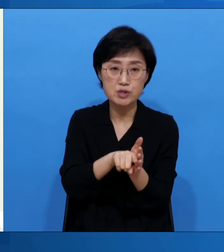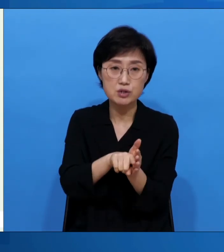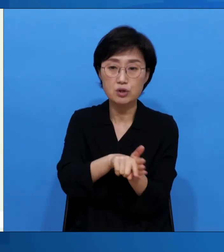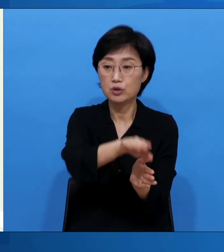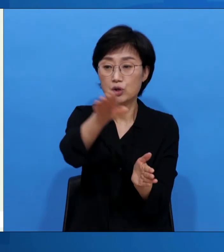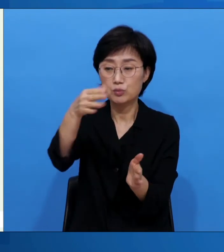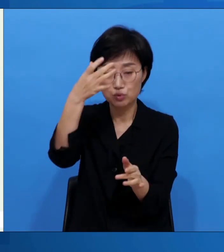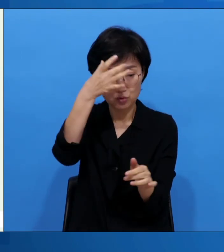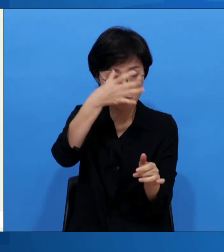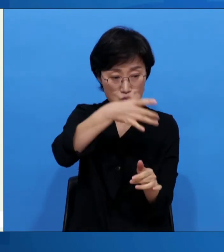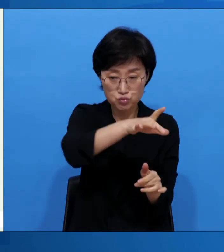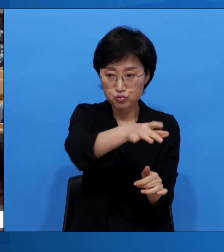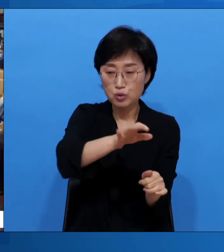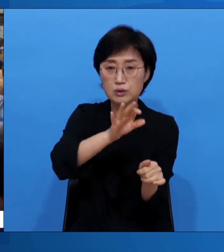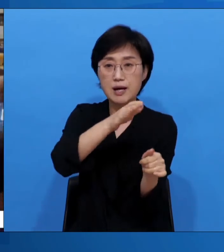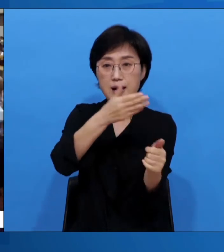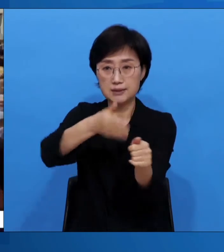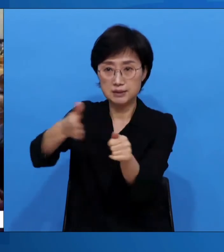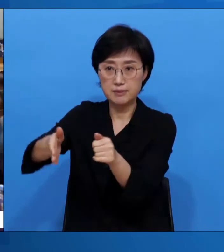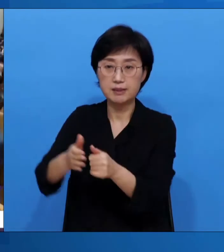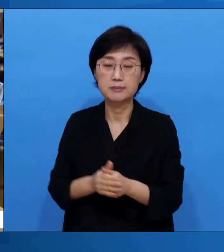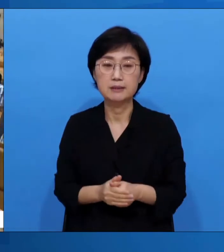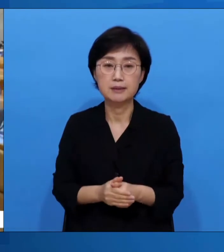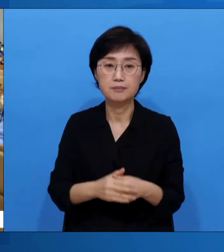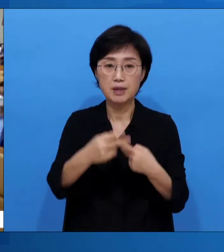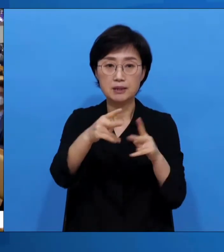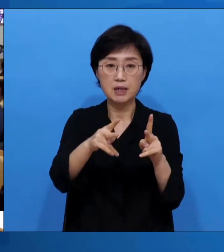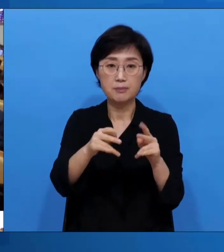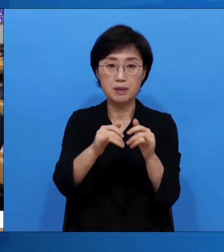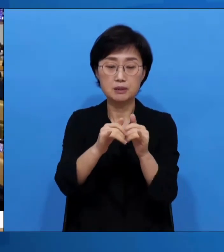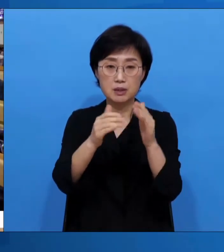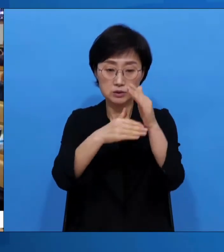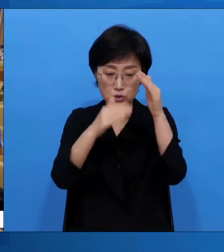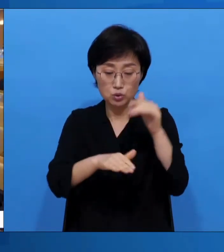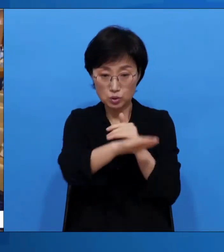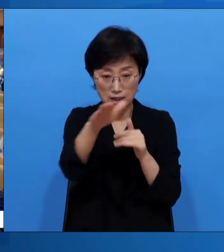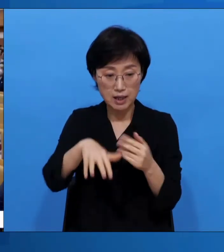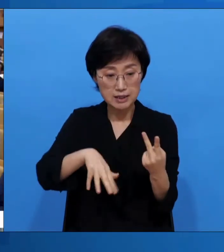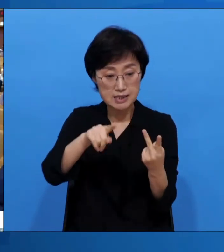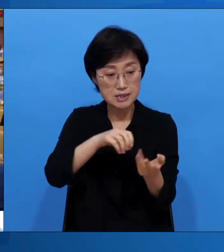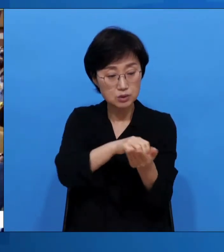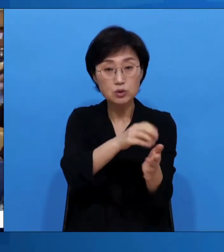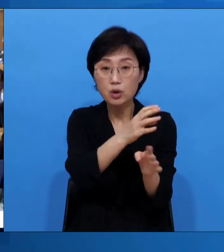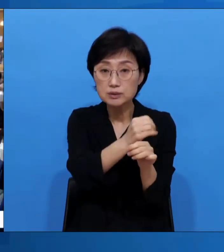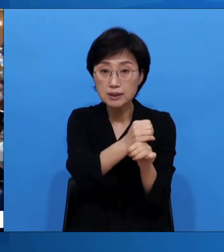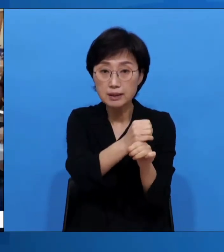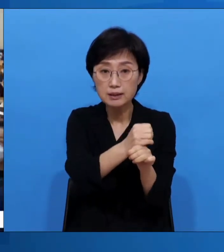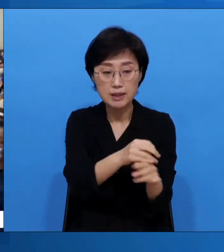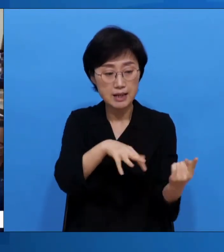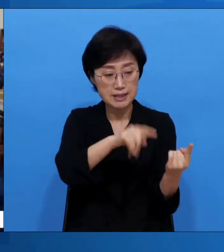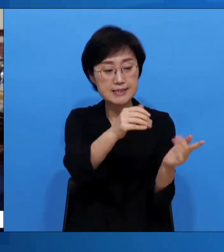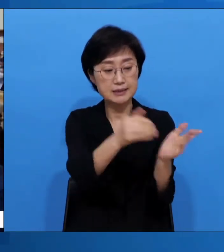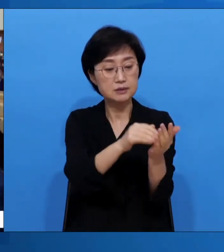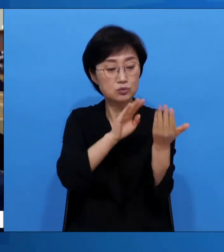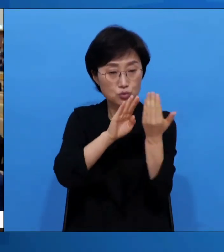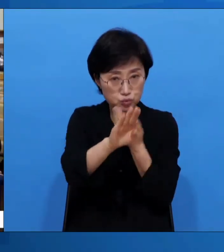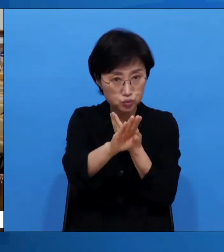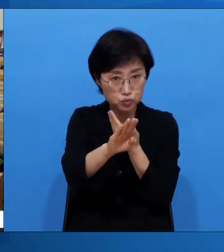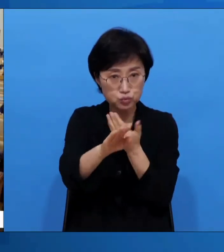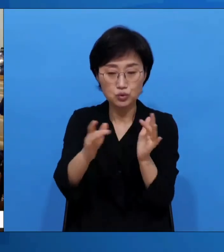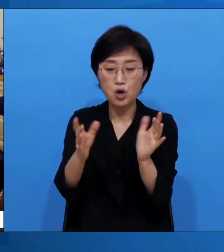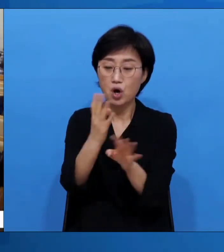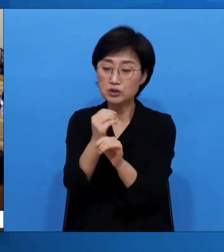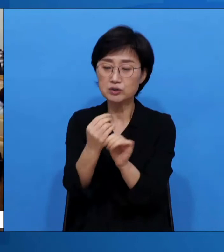필요한 상황입니다. 다락방 전 가족을 대상으로 하는 2차 등록 일정은 1차 등록을 마친 후 RUTC 뉴스를